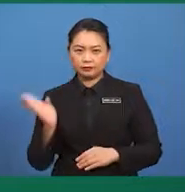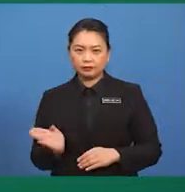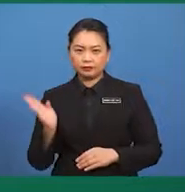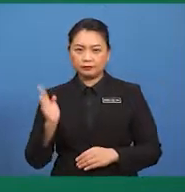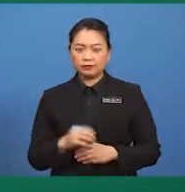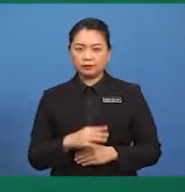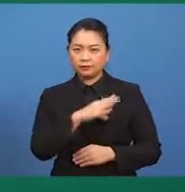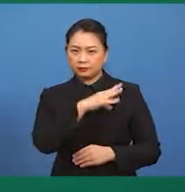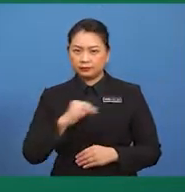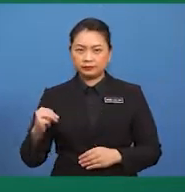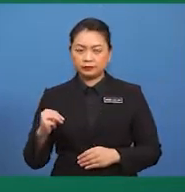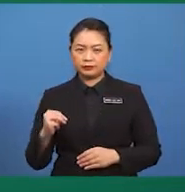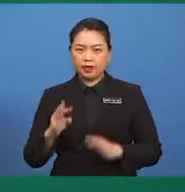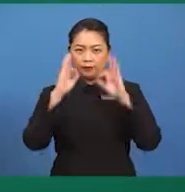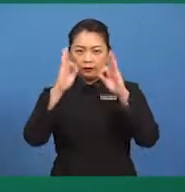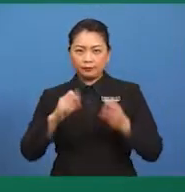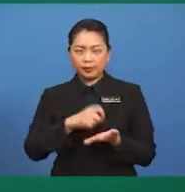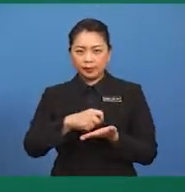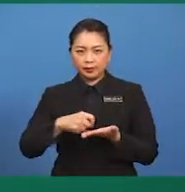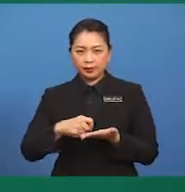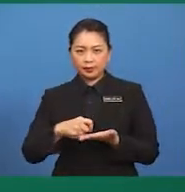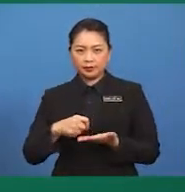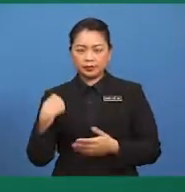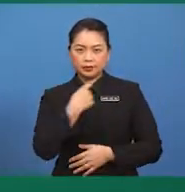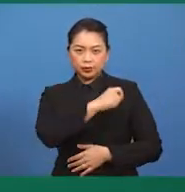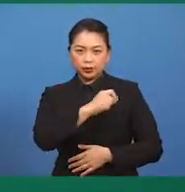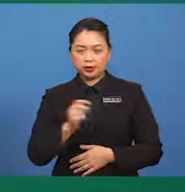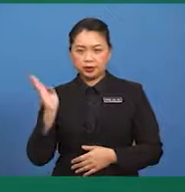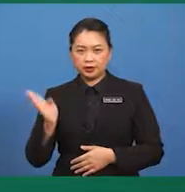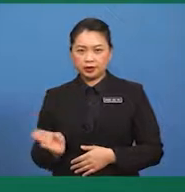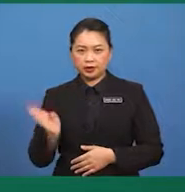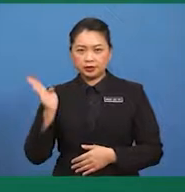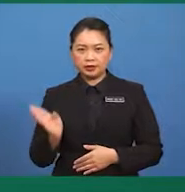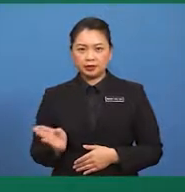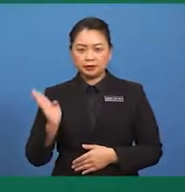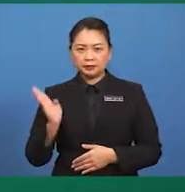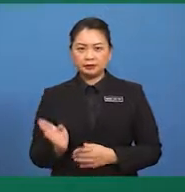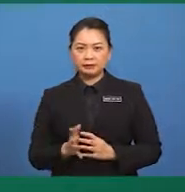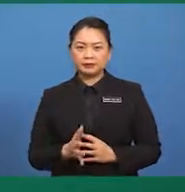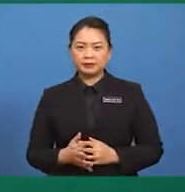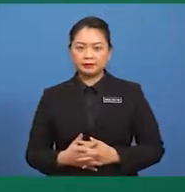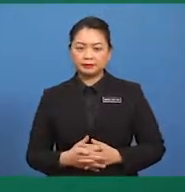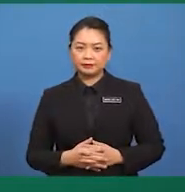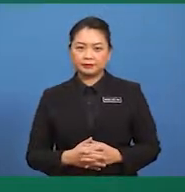RM31,200. Manakala, format penyata kita catat di komponen aset semasa, bank